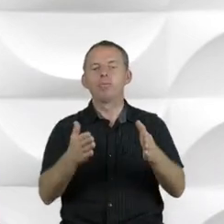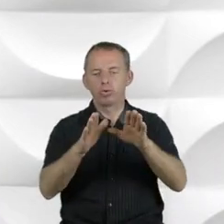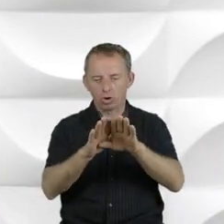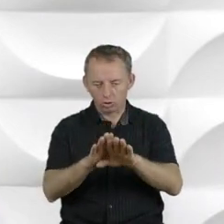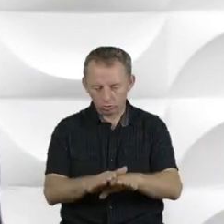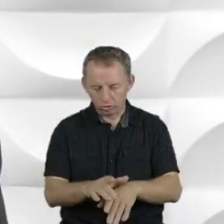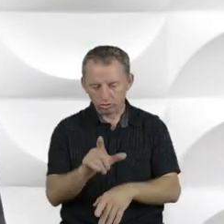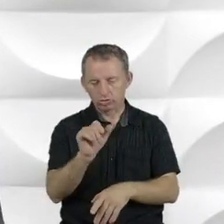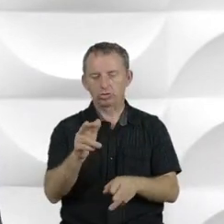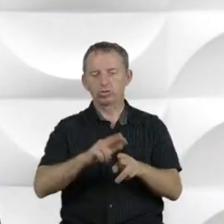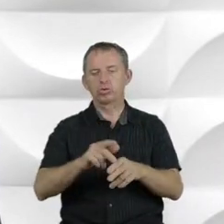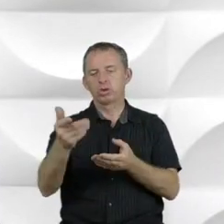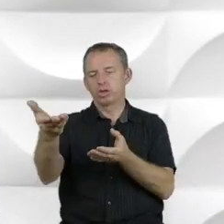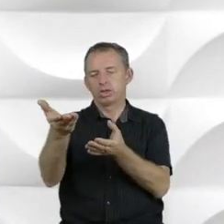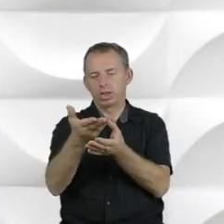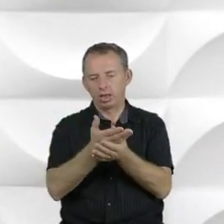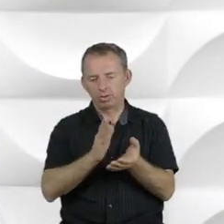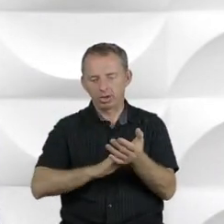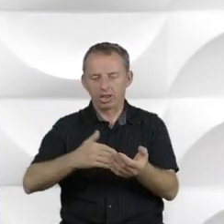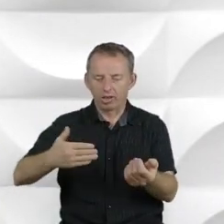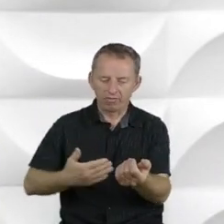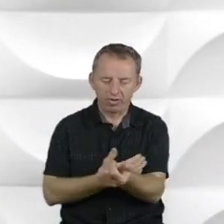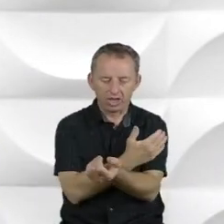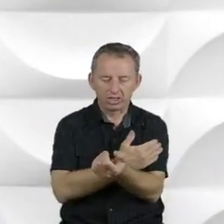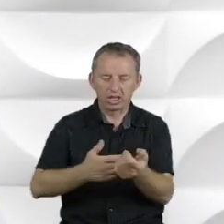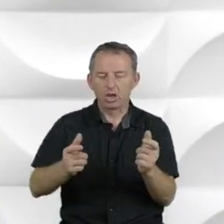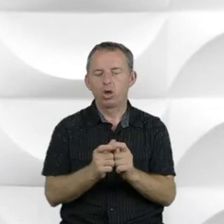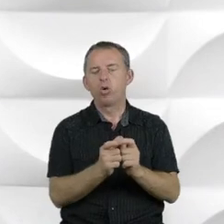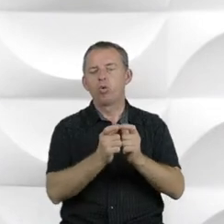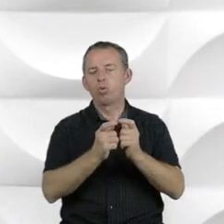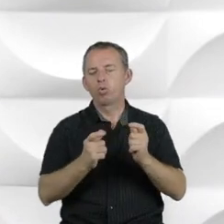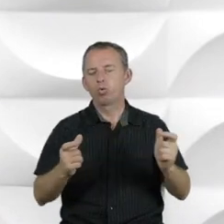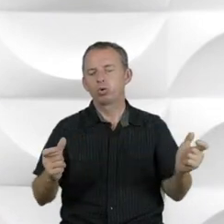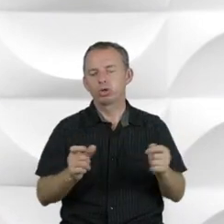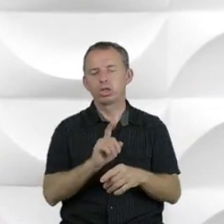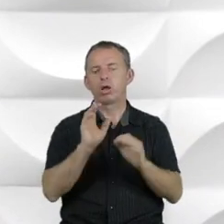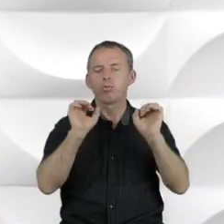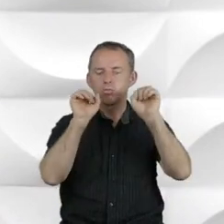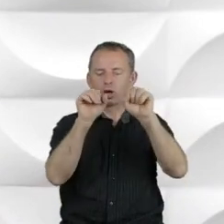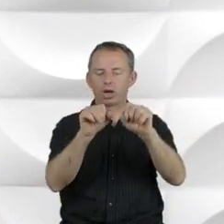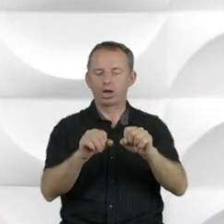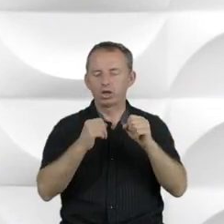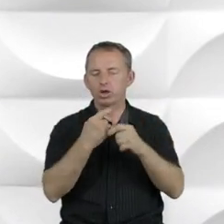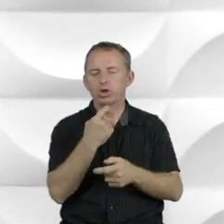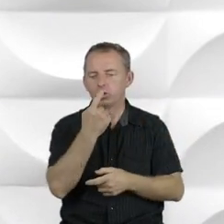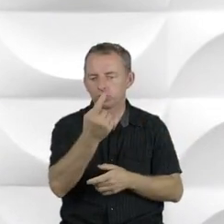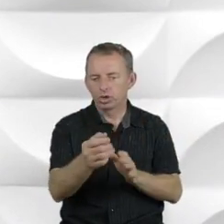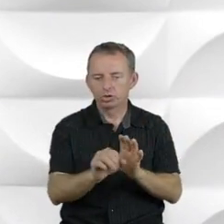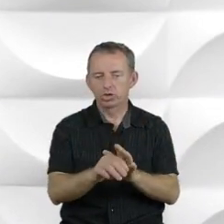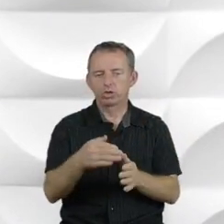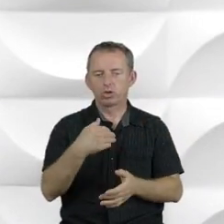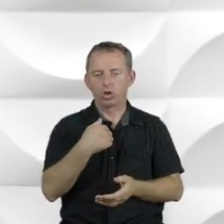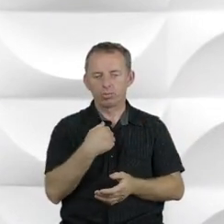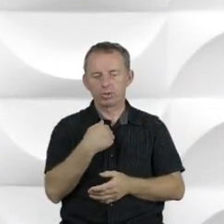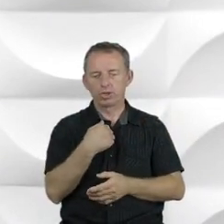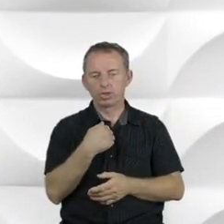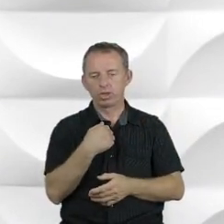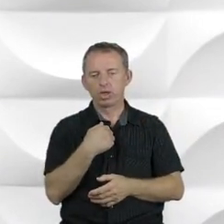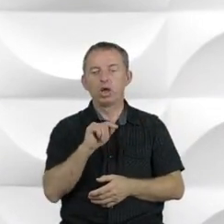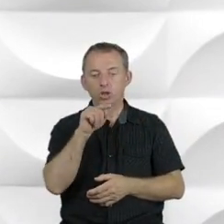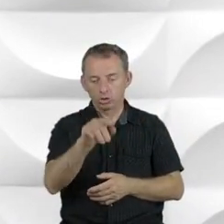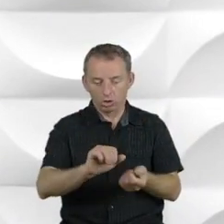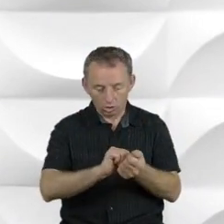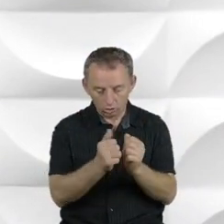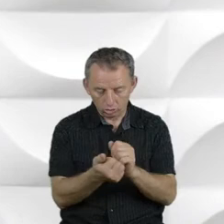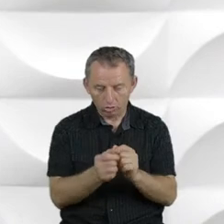Błogosławieni, którzy są zaproszeni na weselną ucztę baranka. I rzecze do mnie. To są